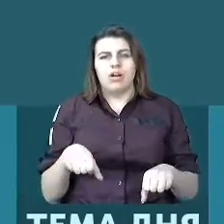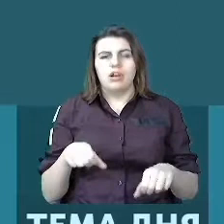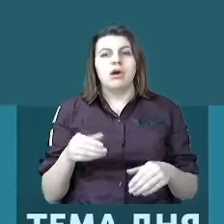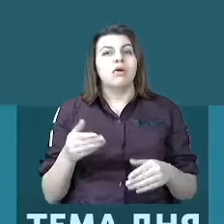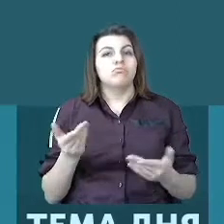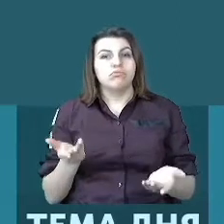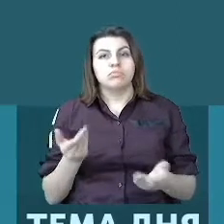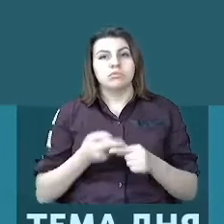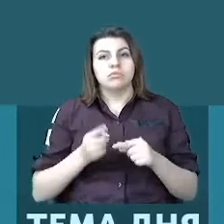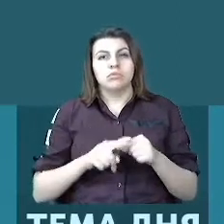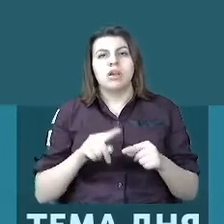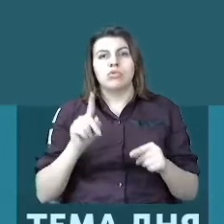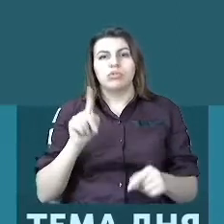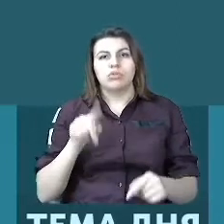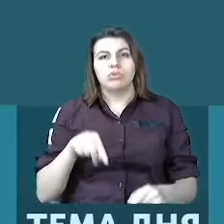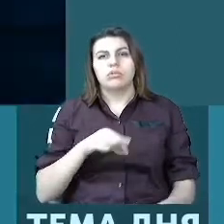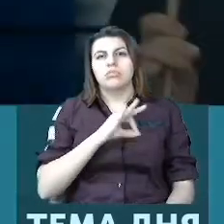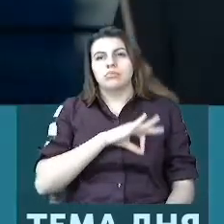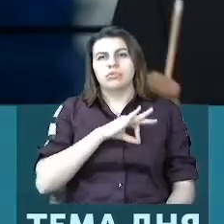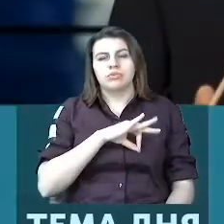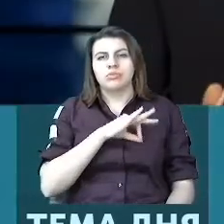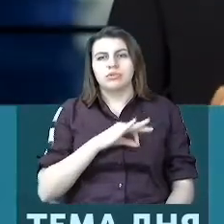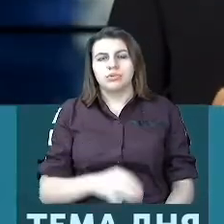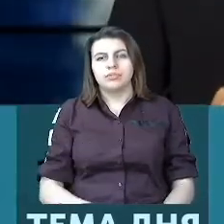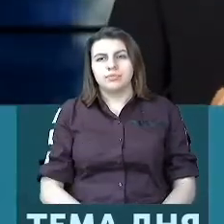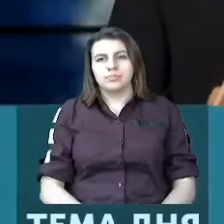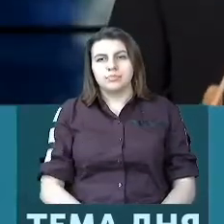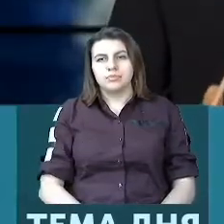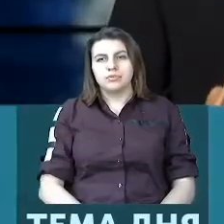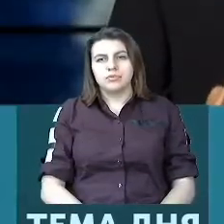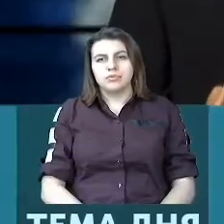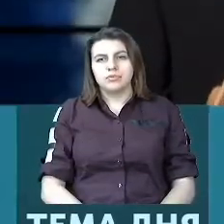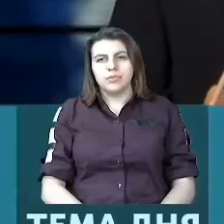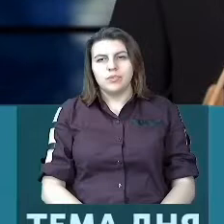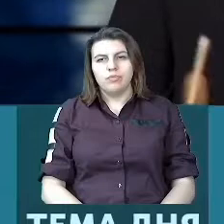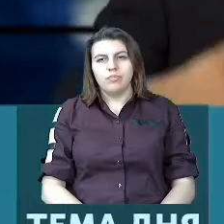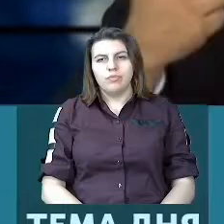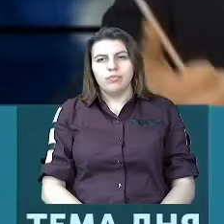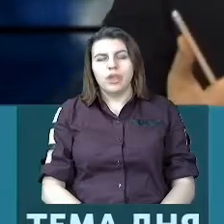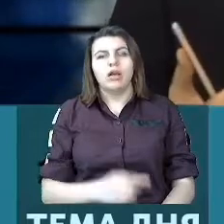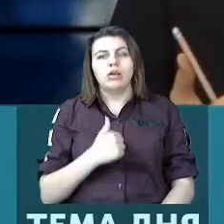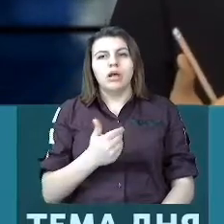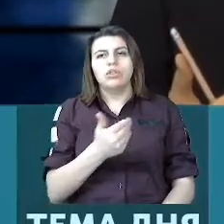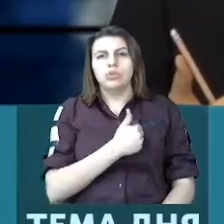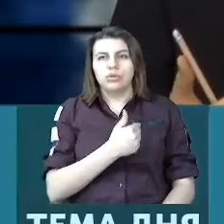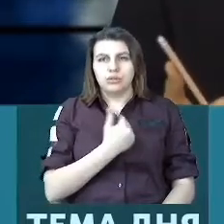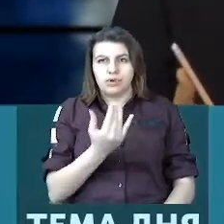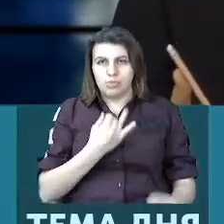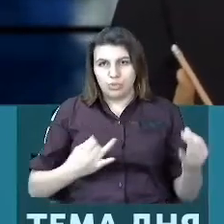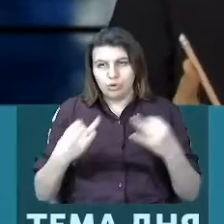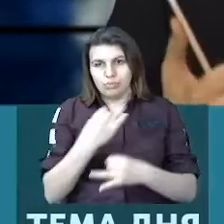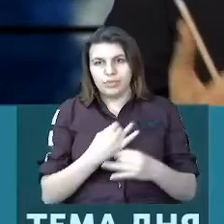профспілок. Про профспілки ми поговоримо трохи згодом. Я хочу з вами обговорити декілька